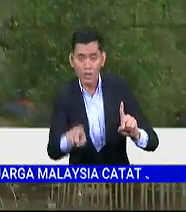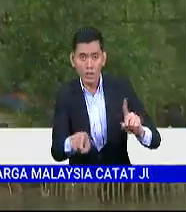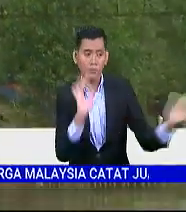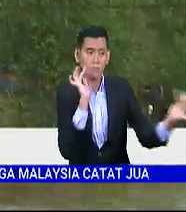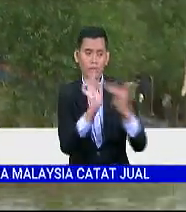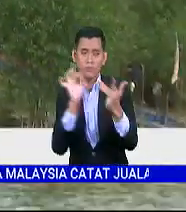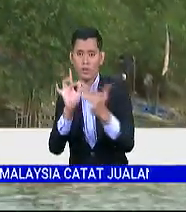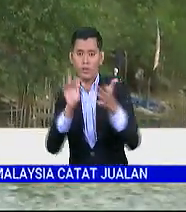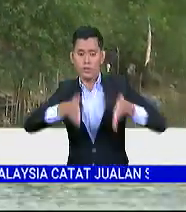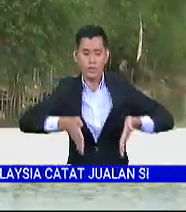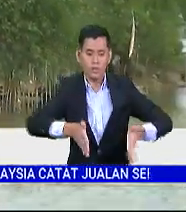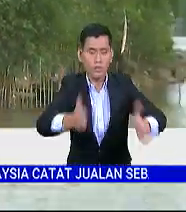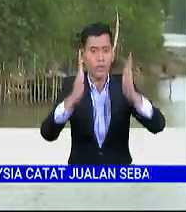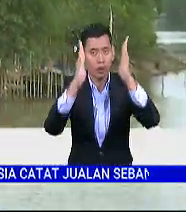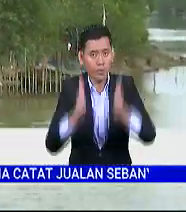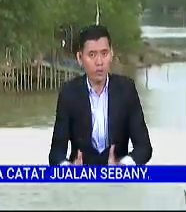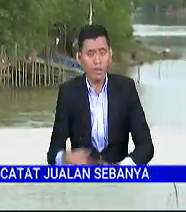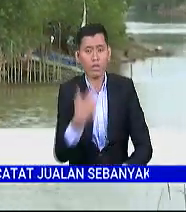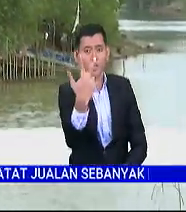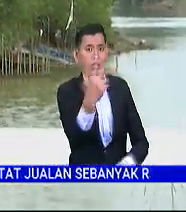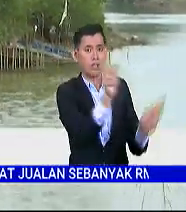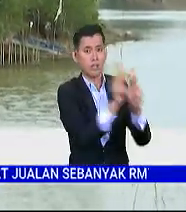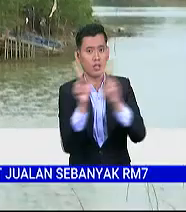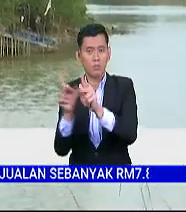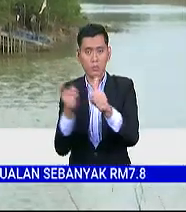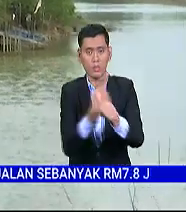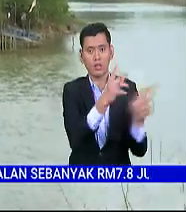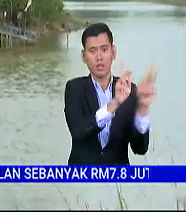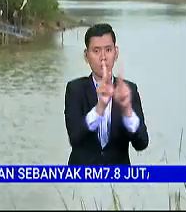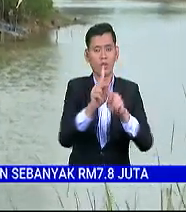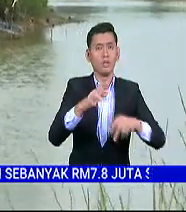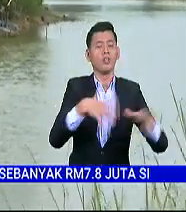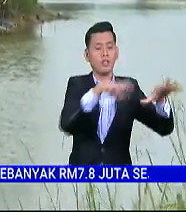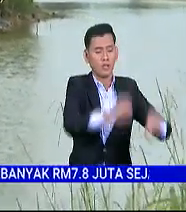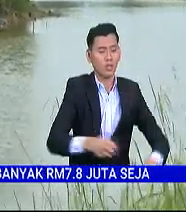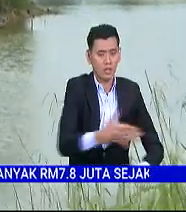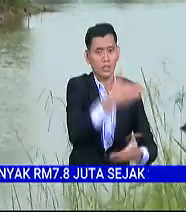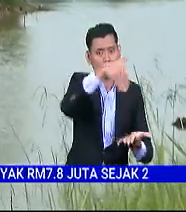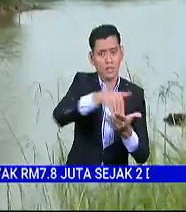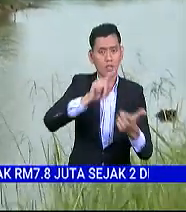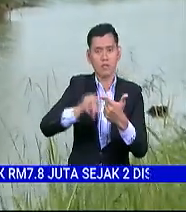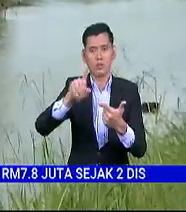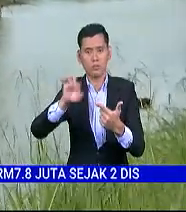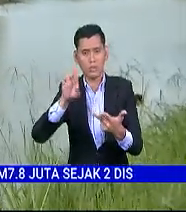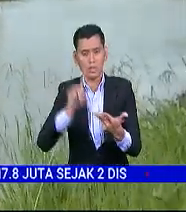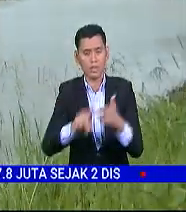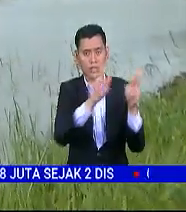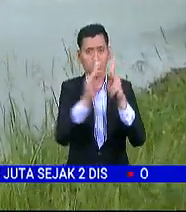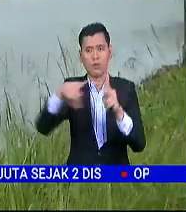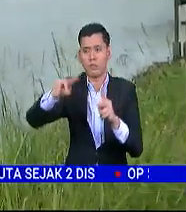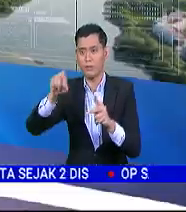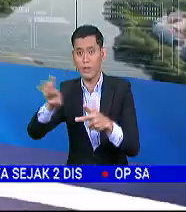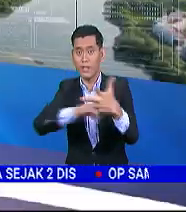penghubung dan laluan alternatif penduduk di tiga buah kampung iaitu Kampung Nelayan Tengah, Sibugal Besar dan Kampung Pampang.